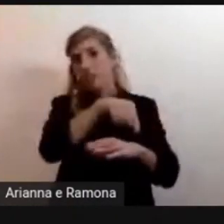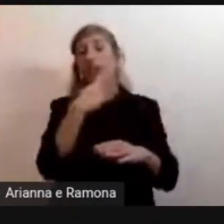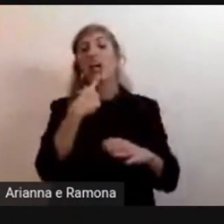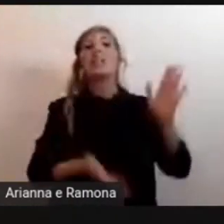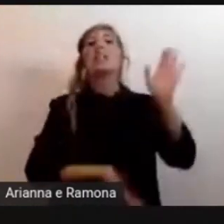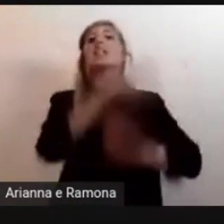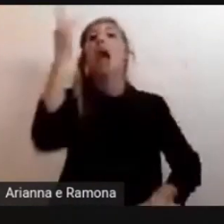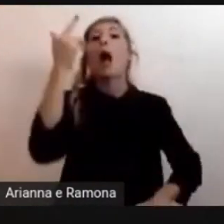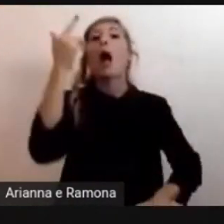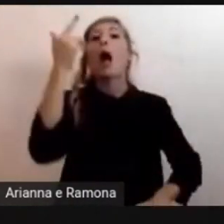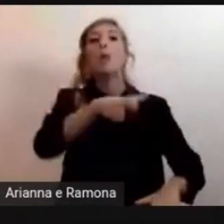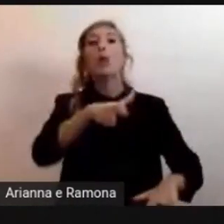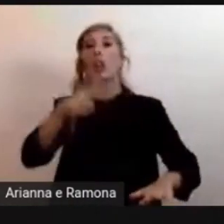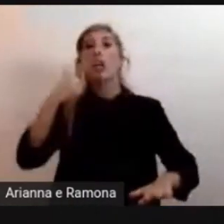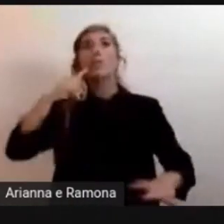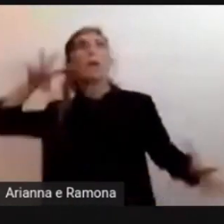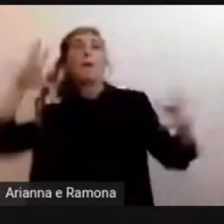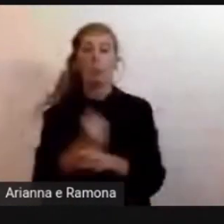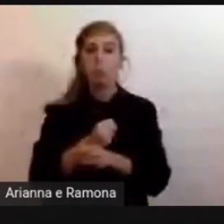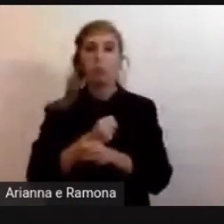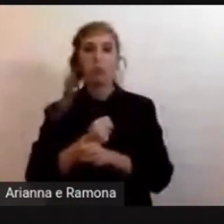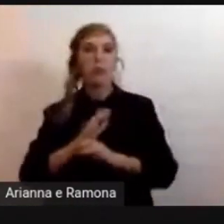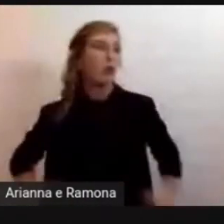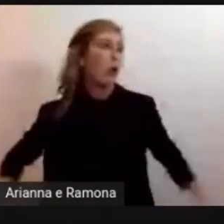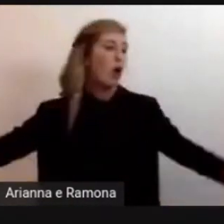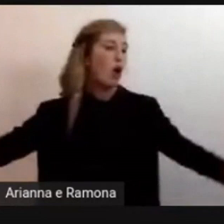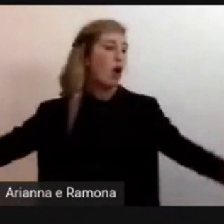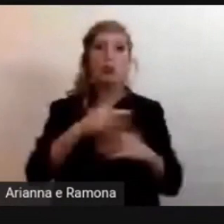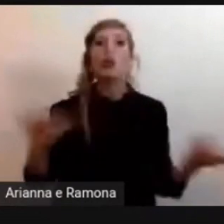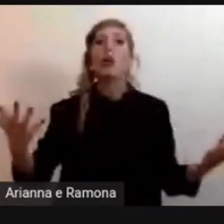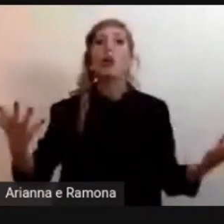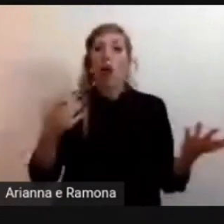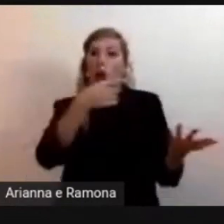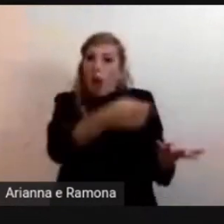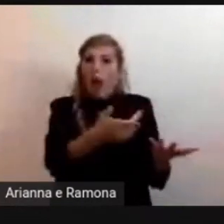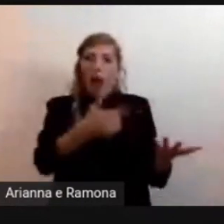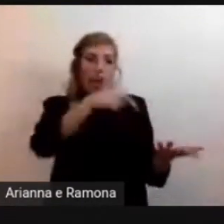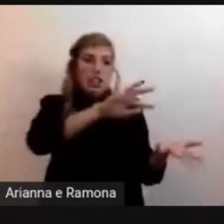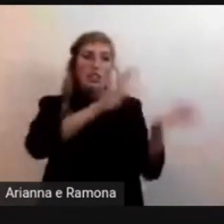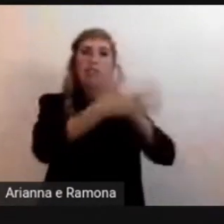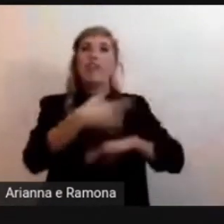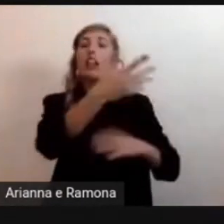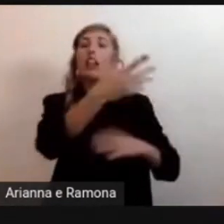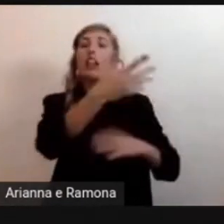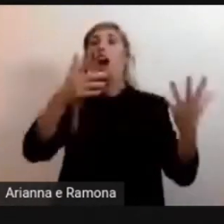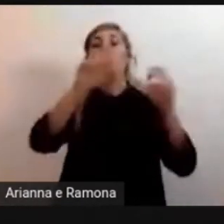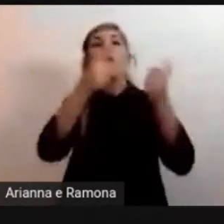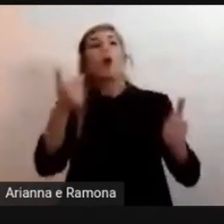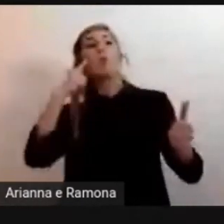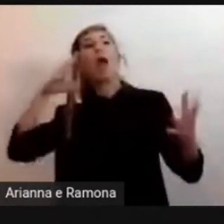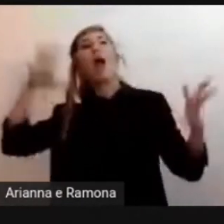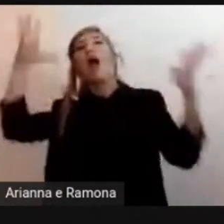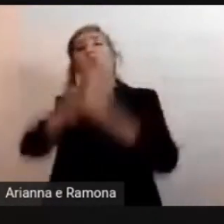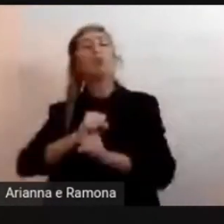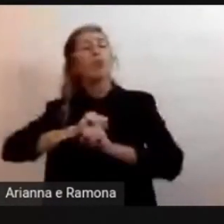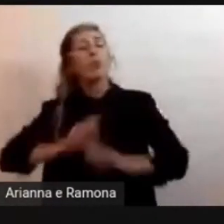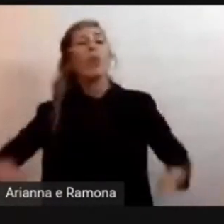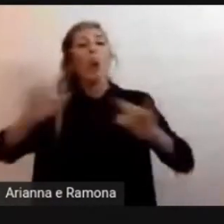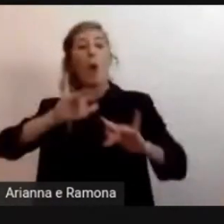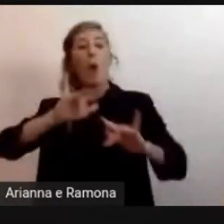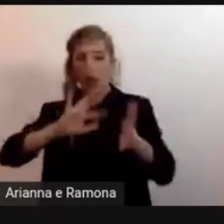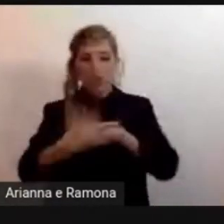incombe su di loro è un certo punto la manifestazione terrena di questo numero si definisce